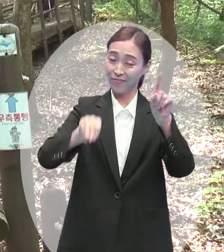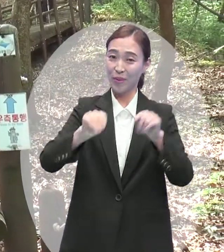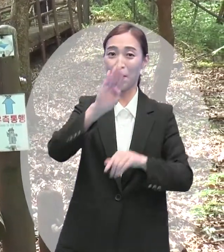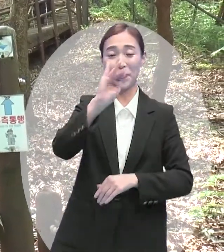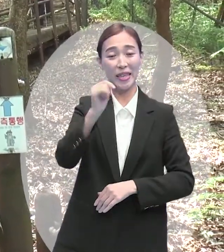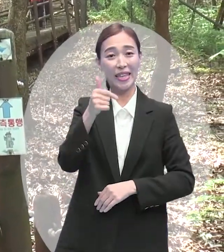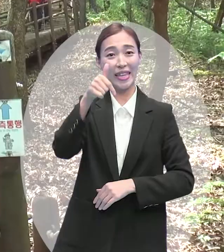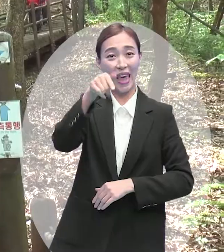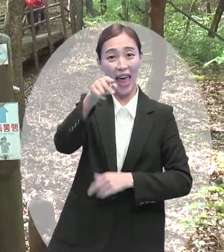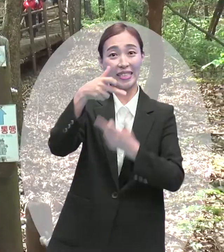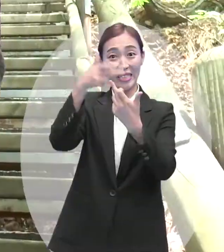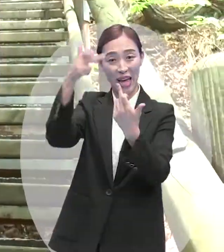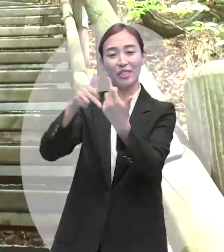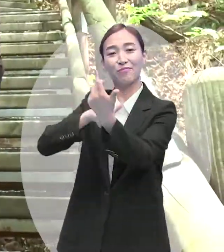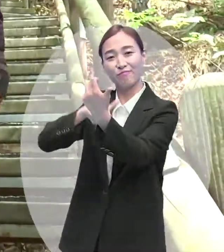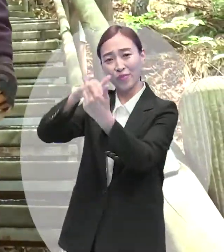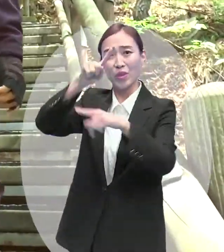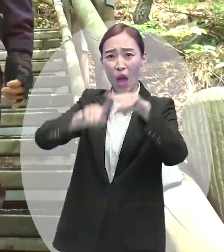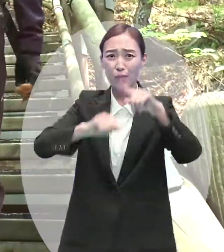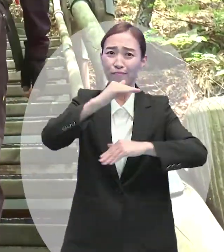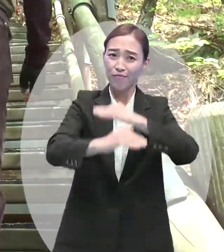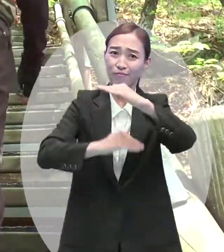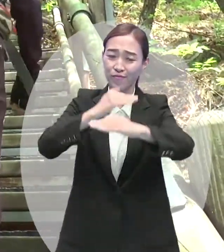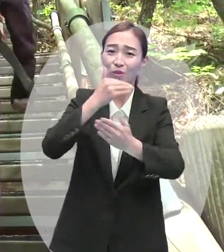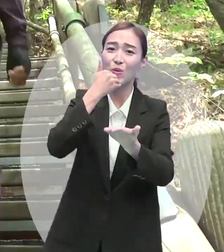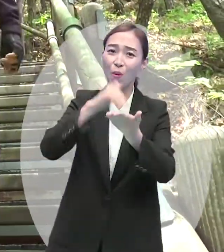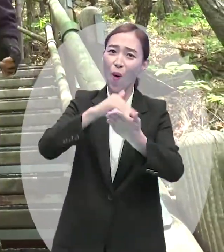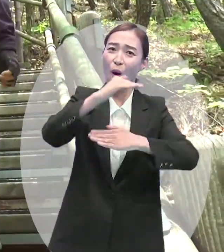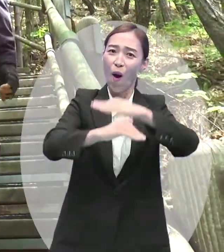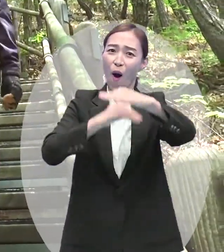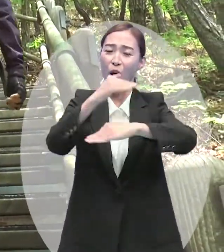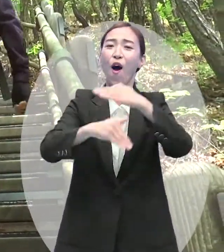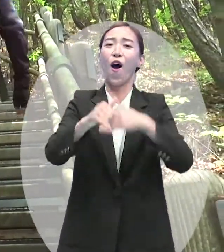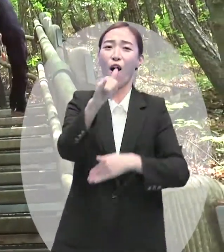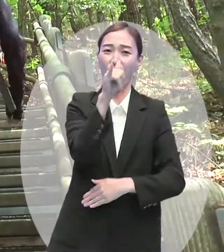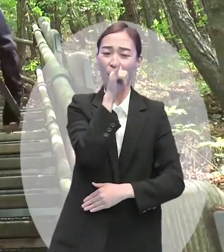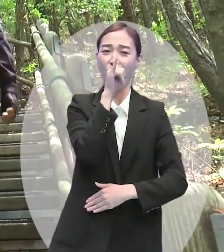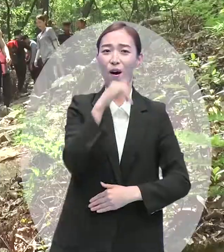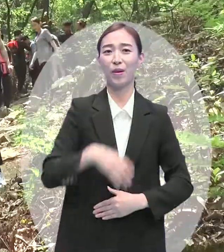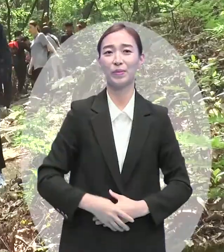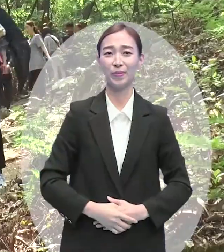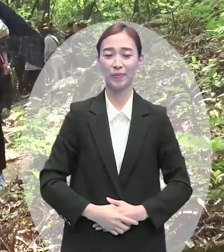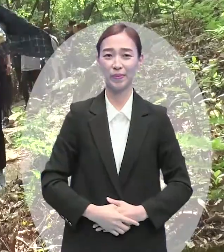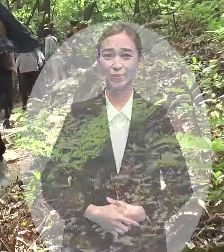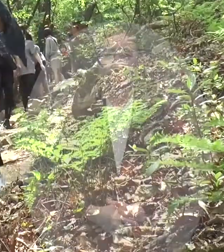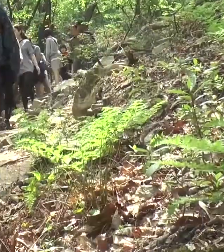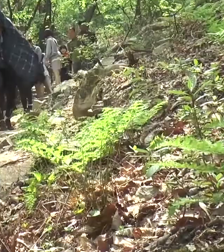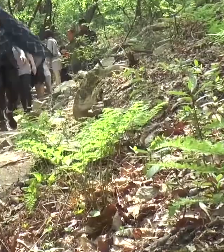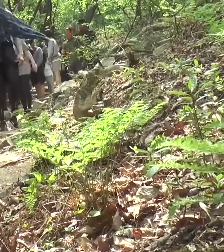빙계산 등산로는 나무 계단과 돌계단으로 잘 정비되어 있군요.